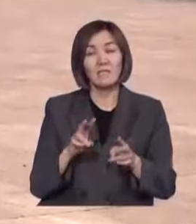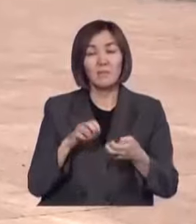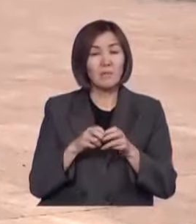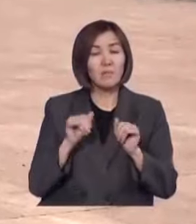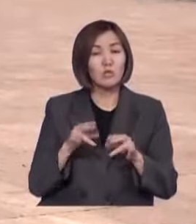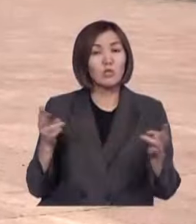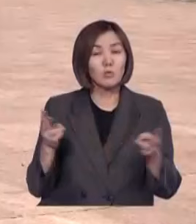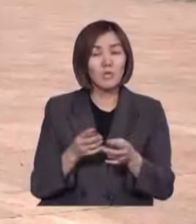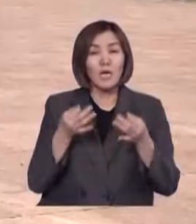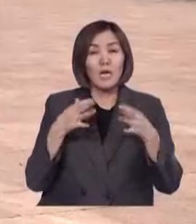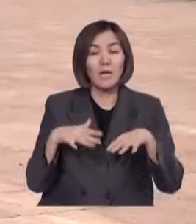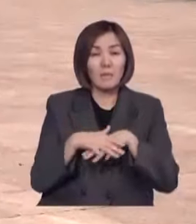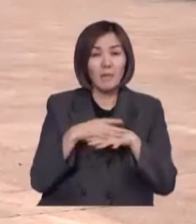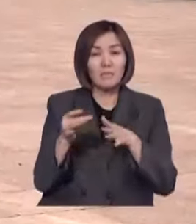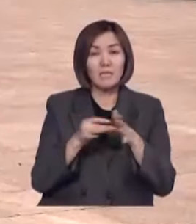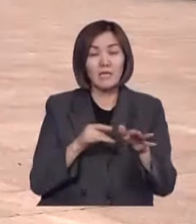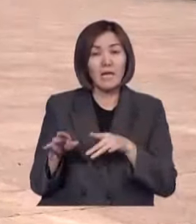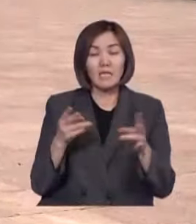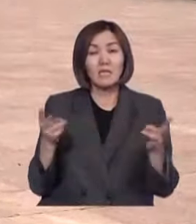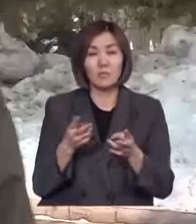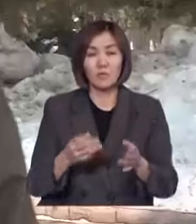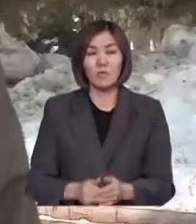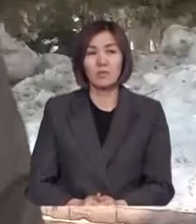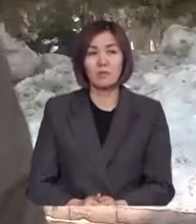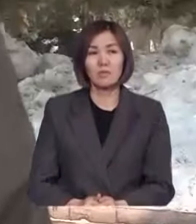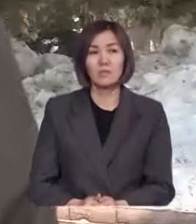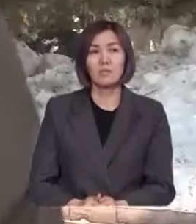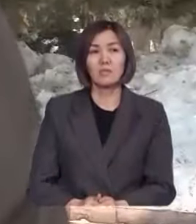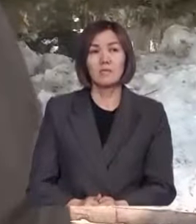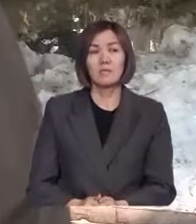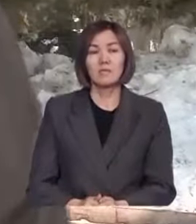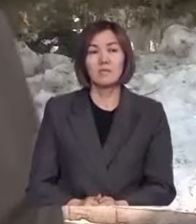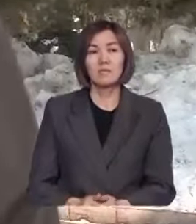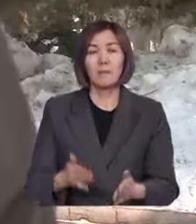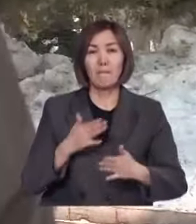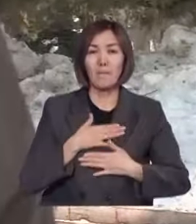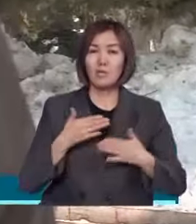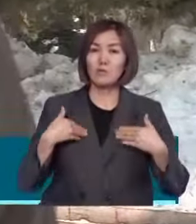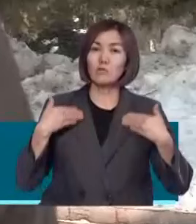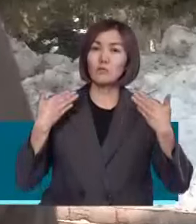жоқ, тек қарапайым халық дер кезінде әрекет етсе екен дейді. Вот менің ұсынысым,